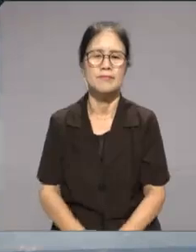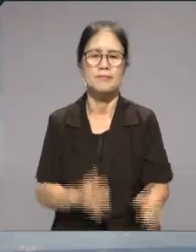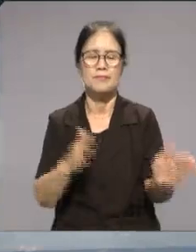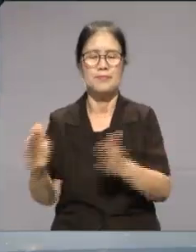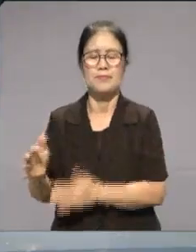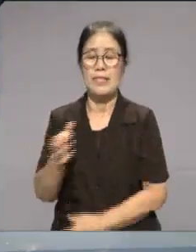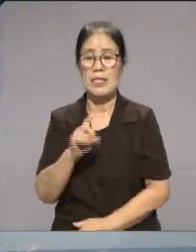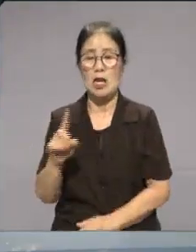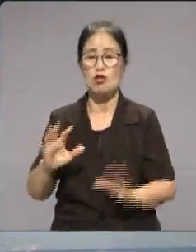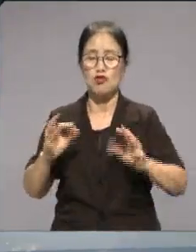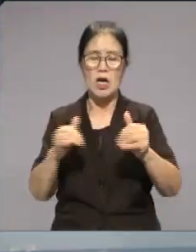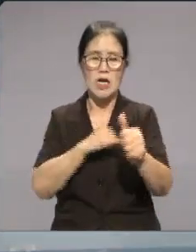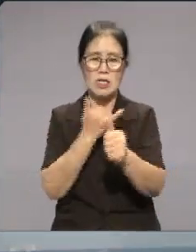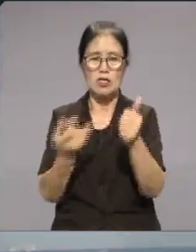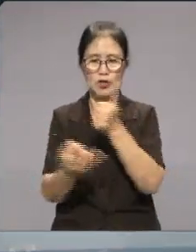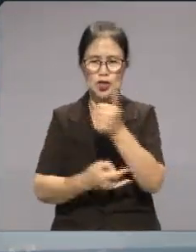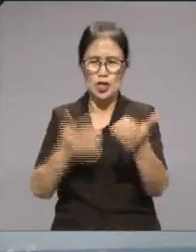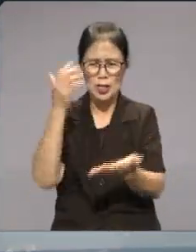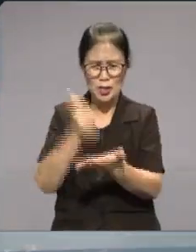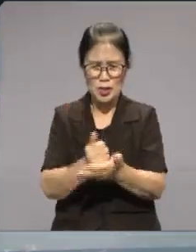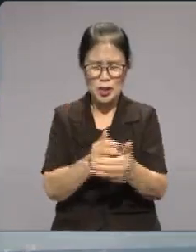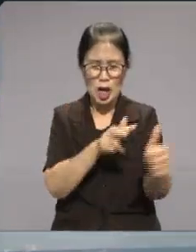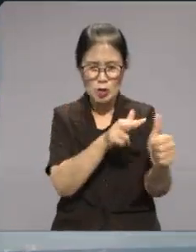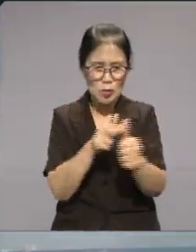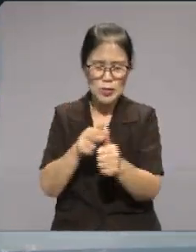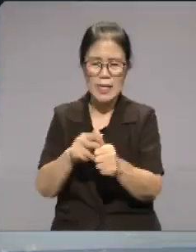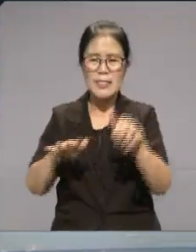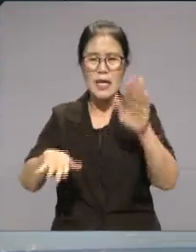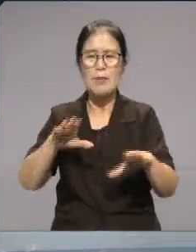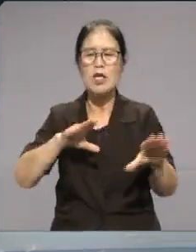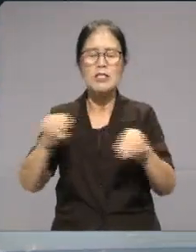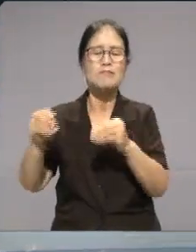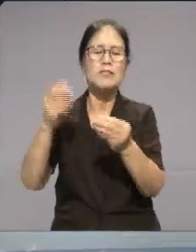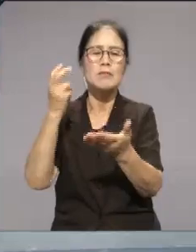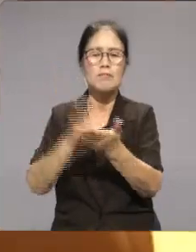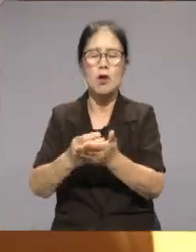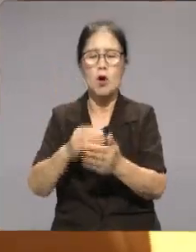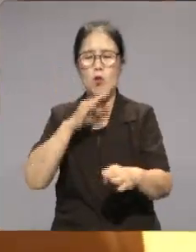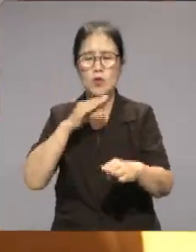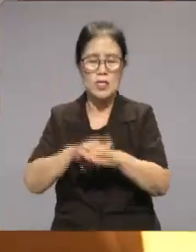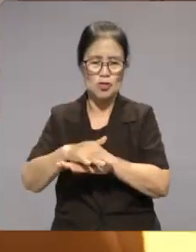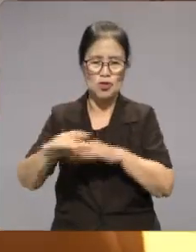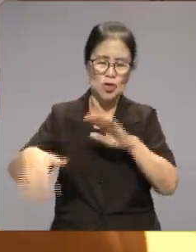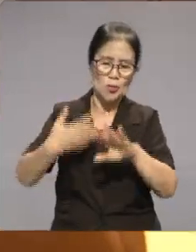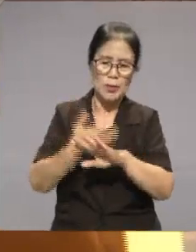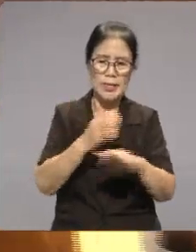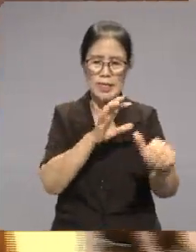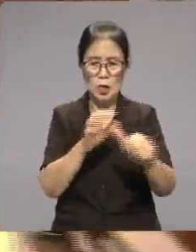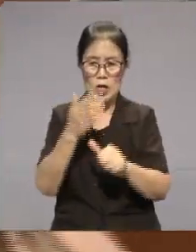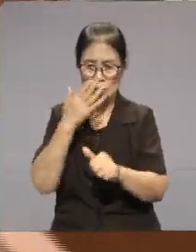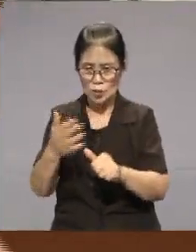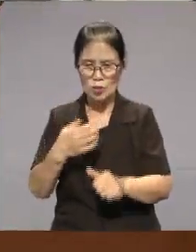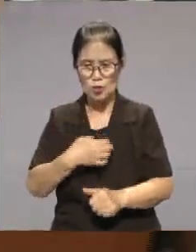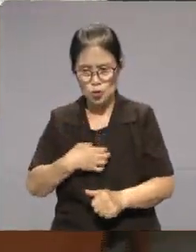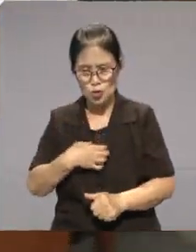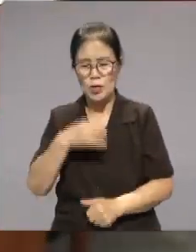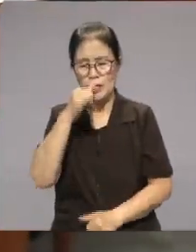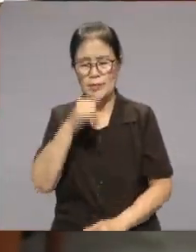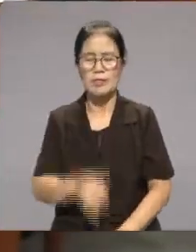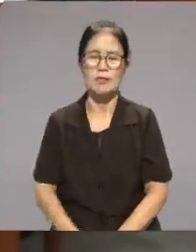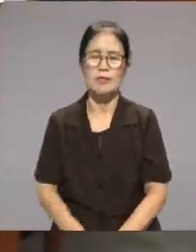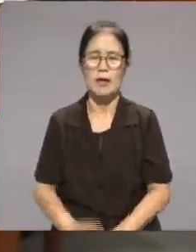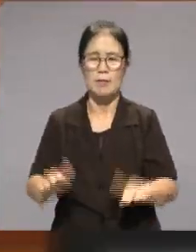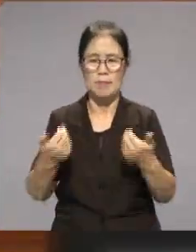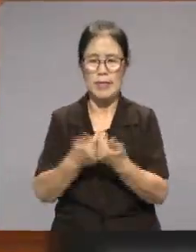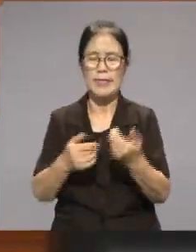안창호 국가인권위원회 위원장 후보자는 차별 금지법이 공산주의 혁명에 이용될 수 있다는 우려가 있다면서